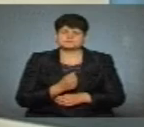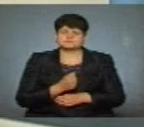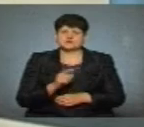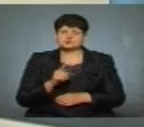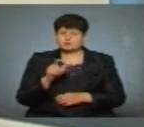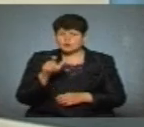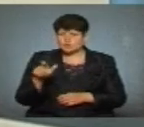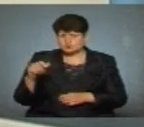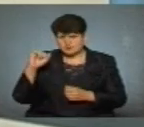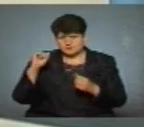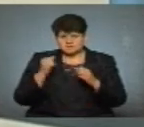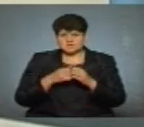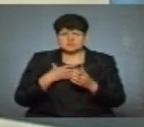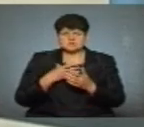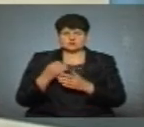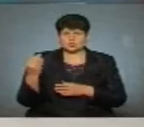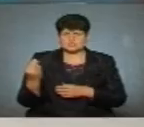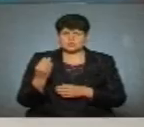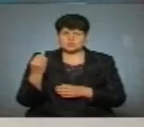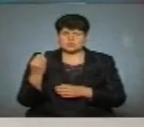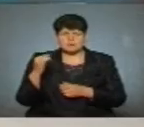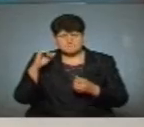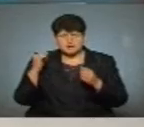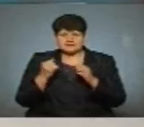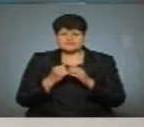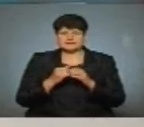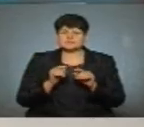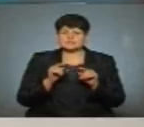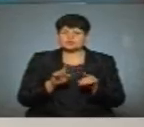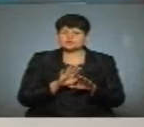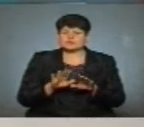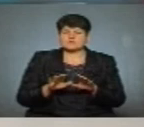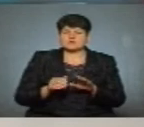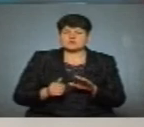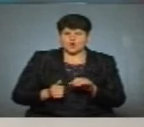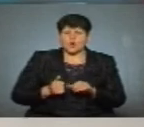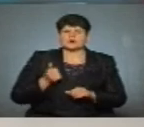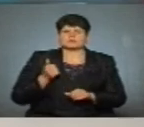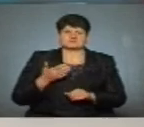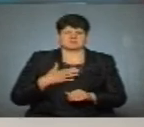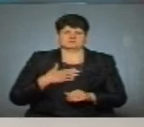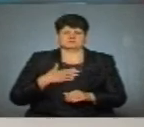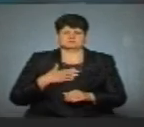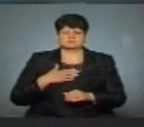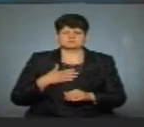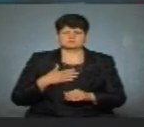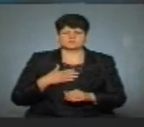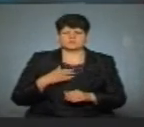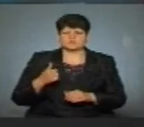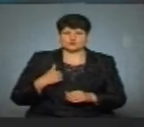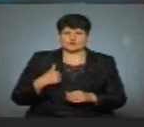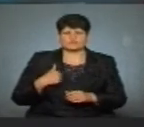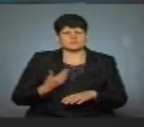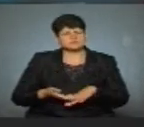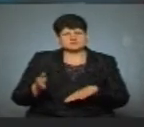люди пам'ятали свою історію. Пам'ятали не для того, щоб гордитися, якими вояки і яка складна доля